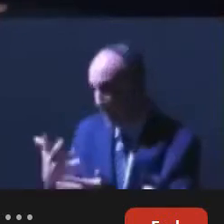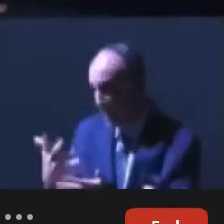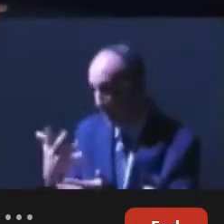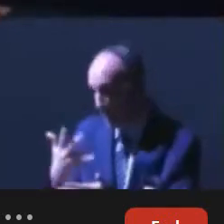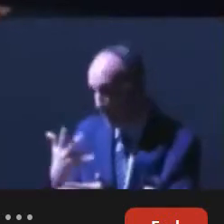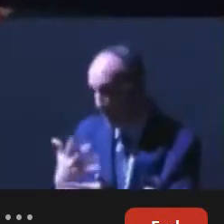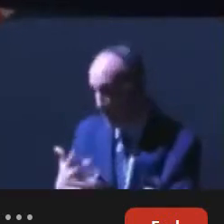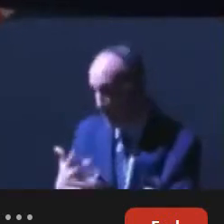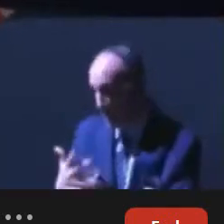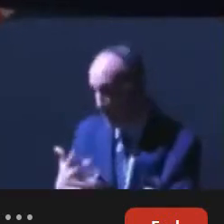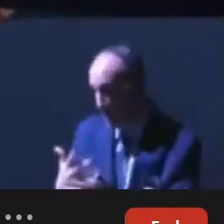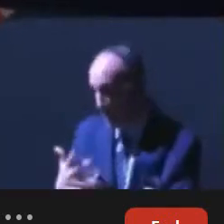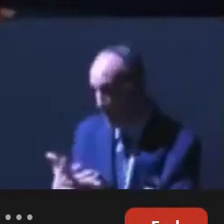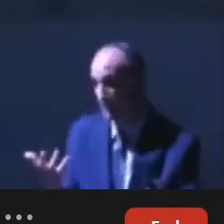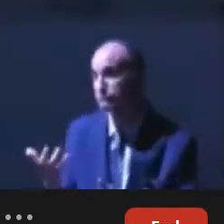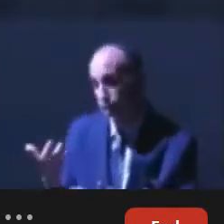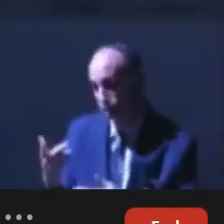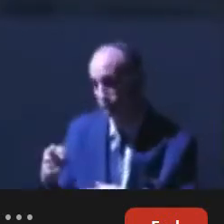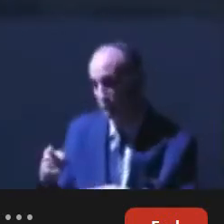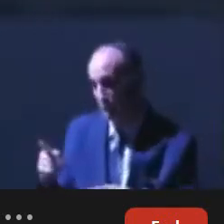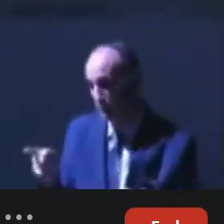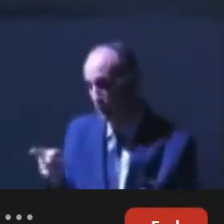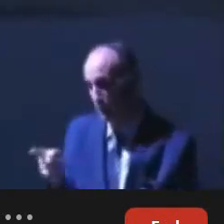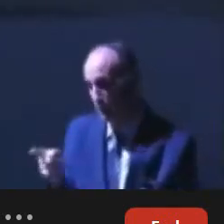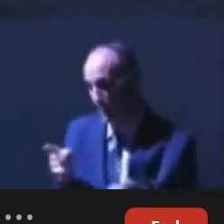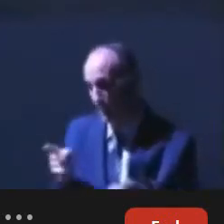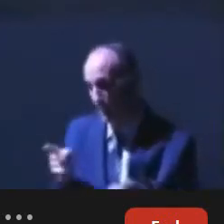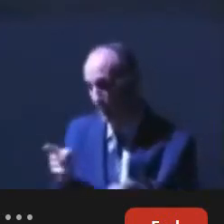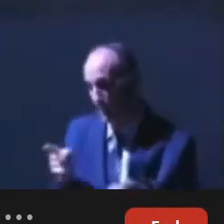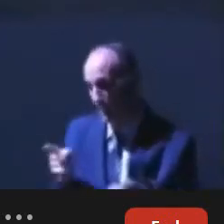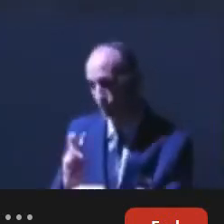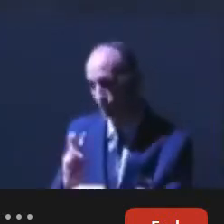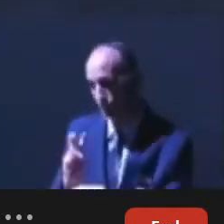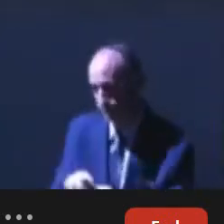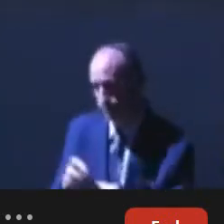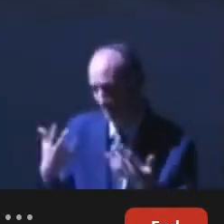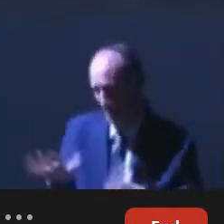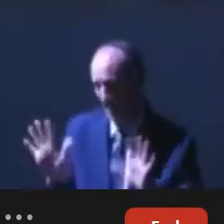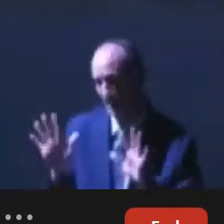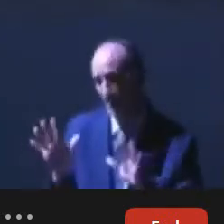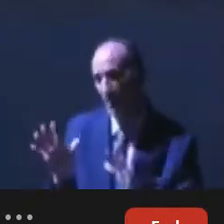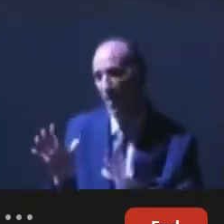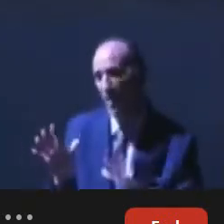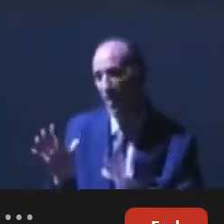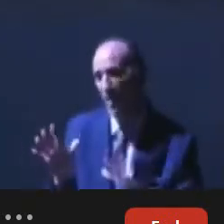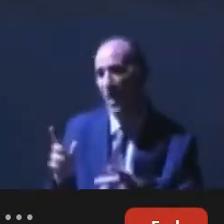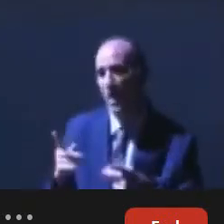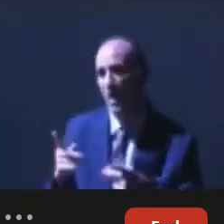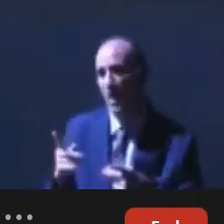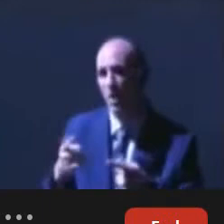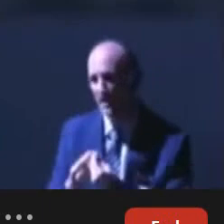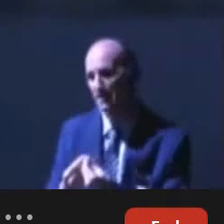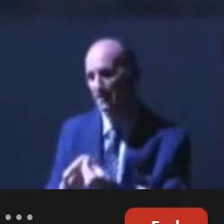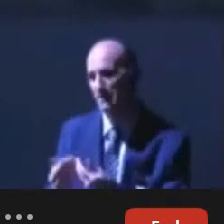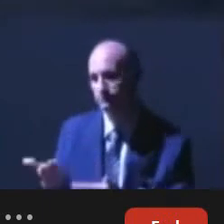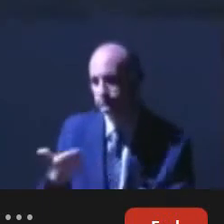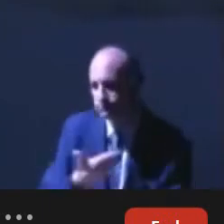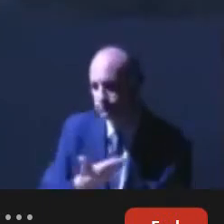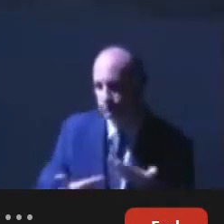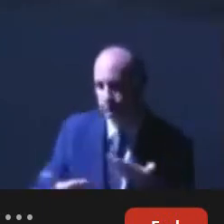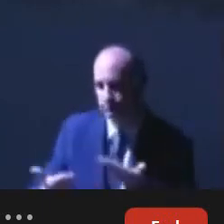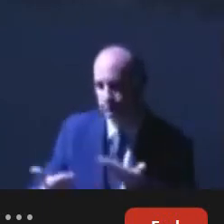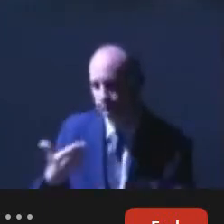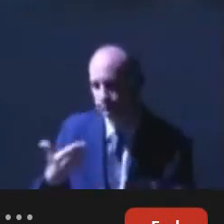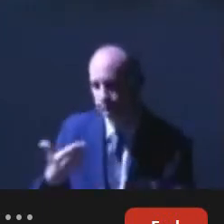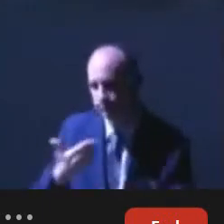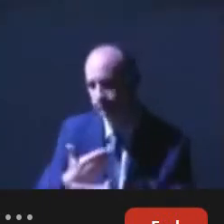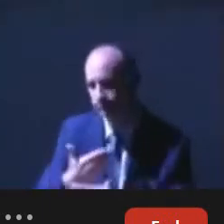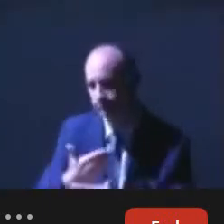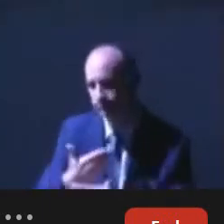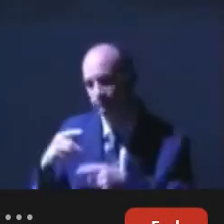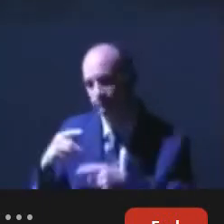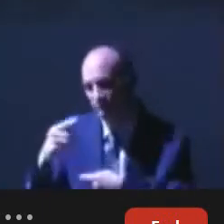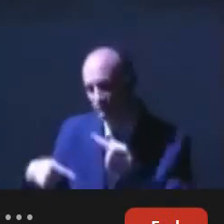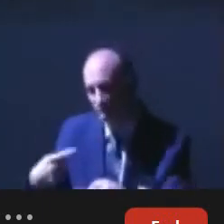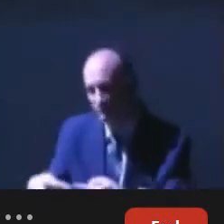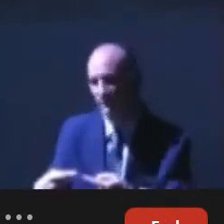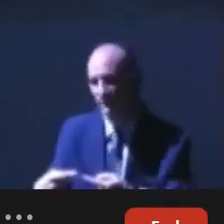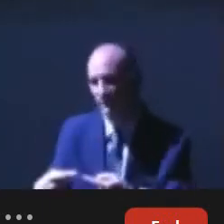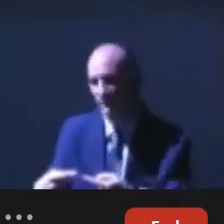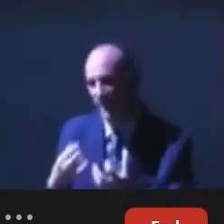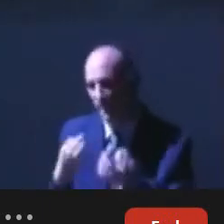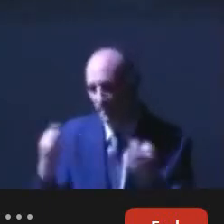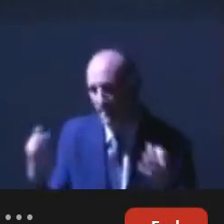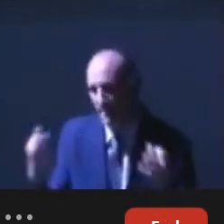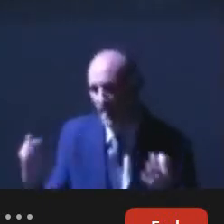bạn để có thể ngồi với nhau. Vì vậy chúng ta hãy làm thế nào để thế giới nó tốt hơn, để tất cả mọi thứ diễn ra ổn hơn. Vì cái điều duy nhất mà phụ trách cho cuộc